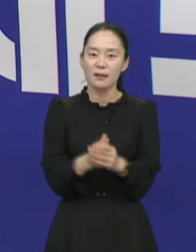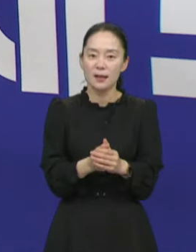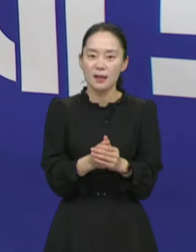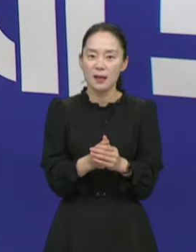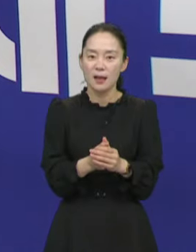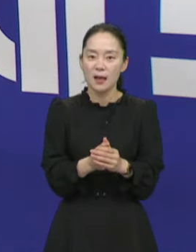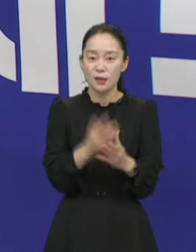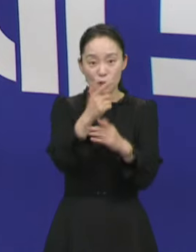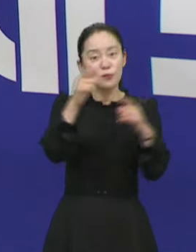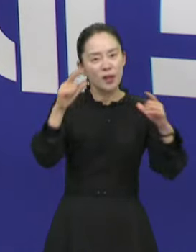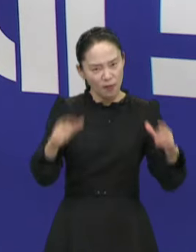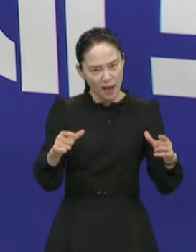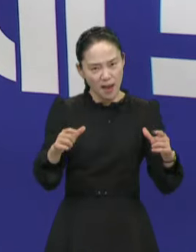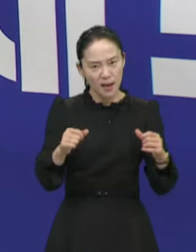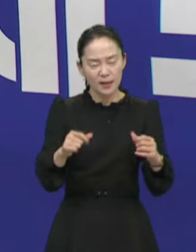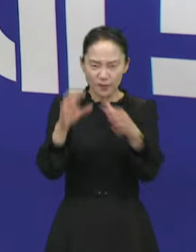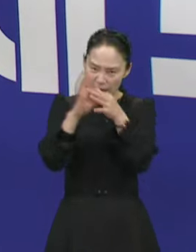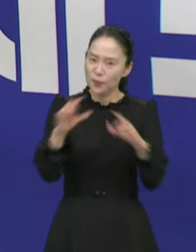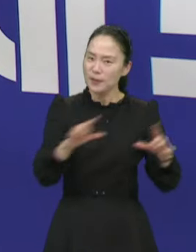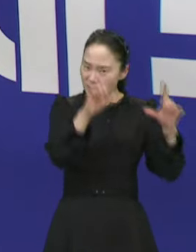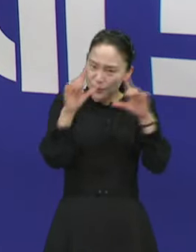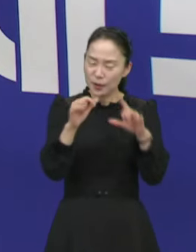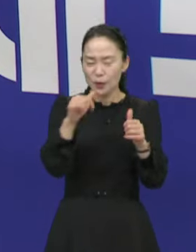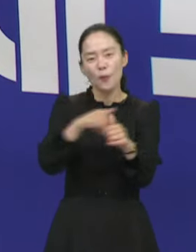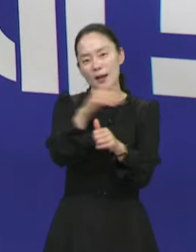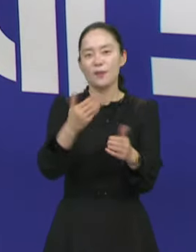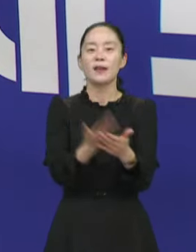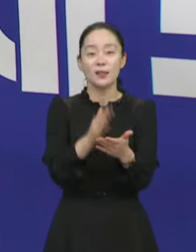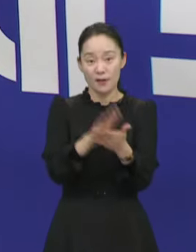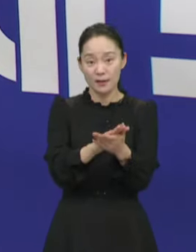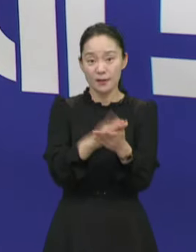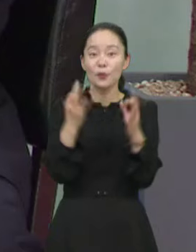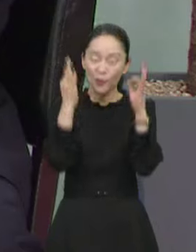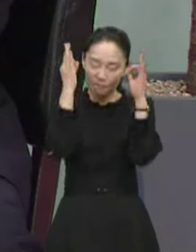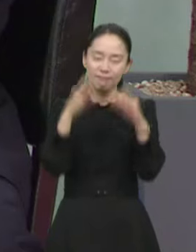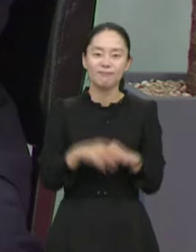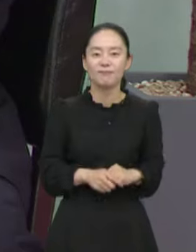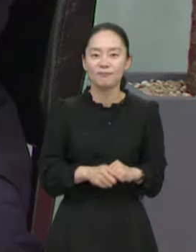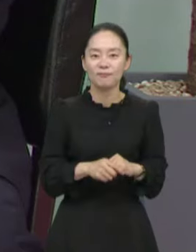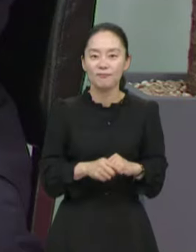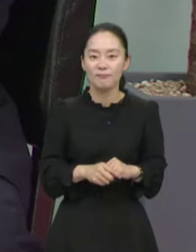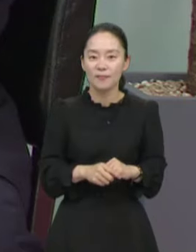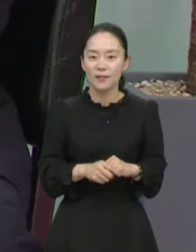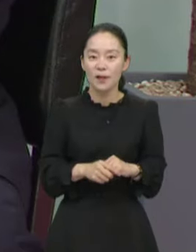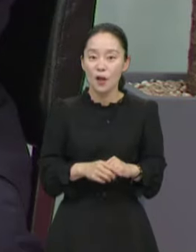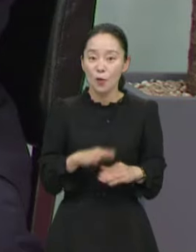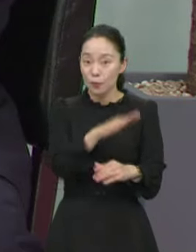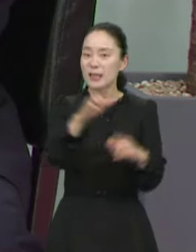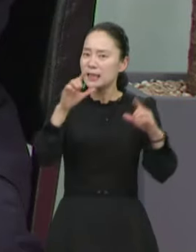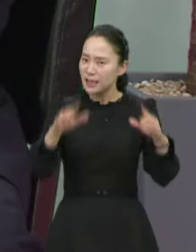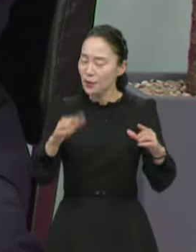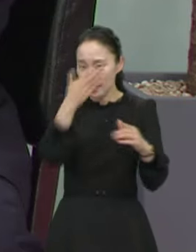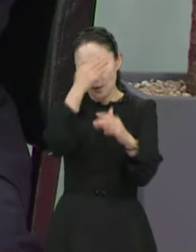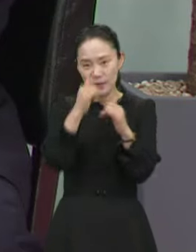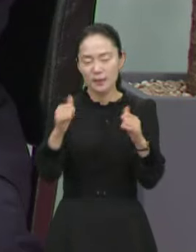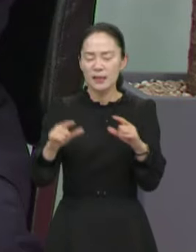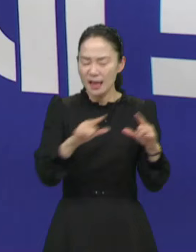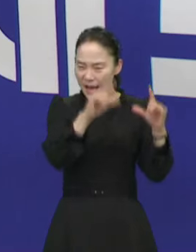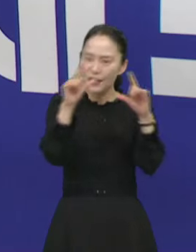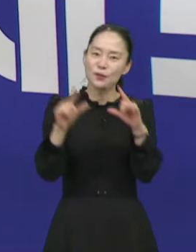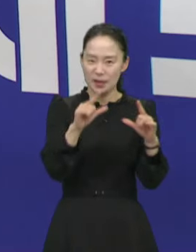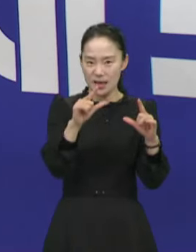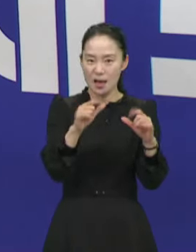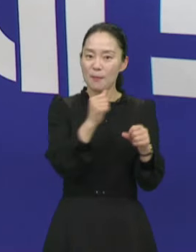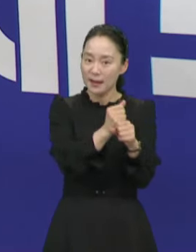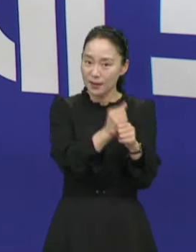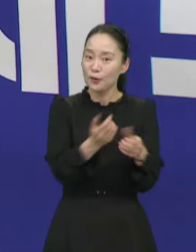유성에 뿌리내릴 수 있게 정주 조건을 개선하는 일에도 힘쓸 것입니다 우리 지역에 청년들이 살 수 있게 만들어서 청년의